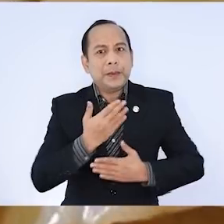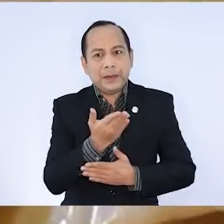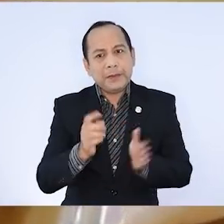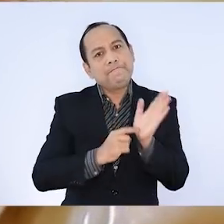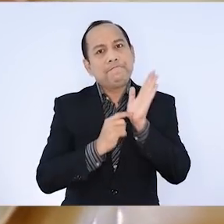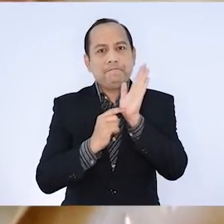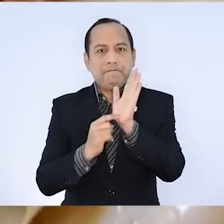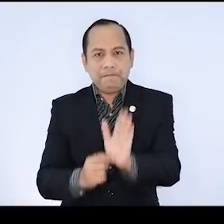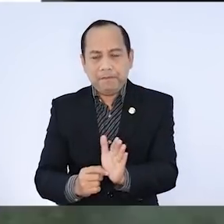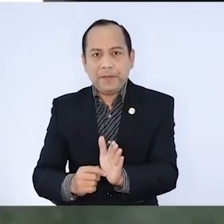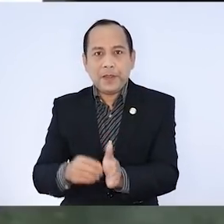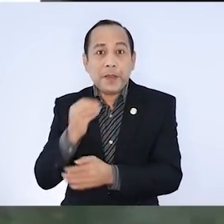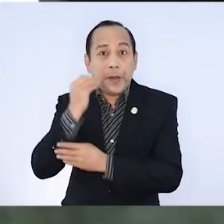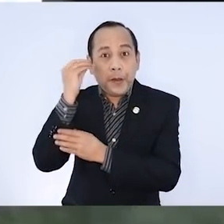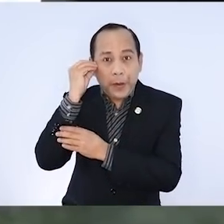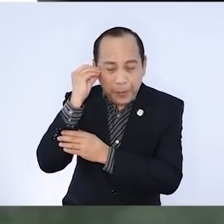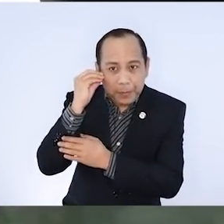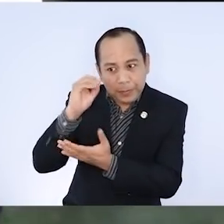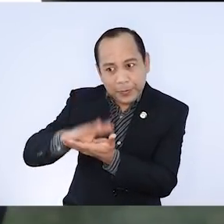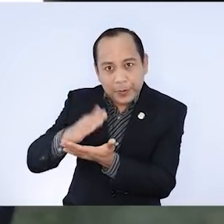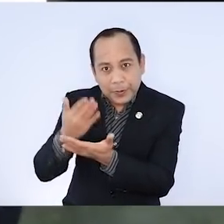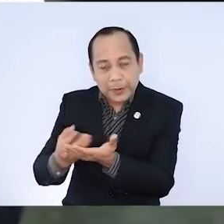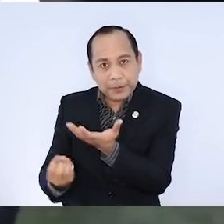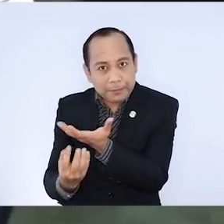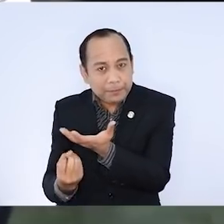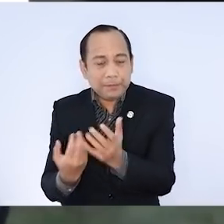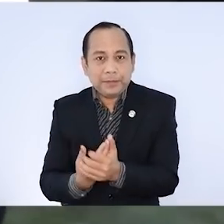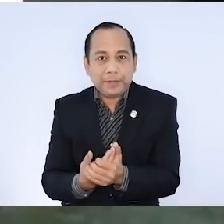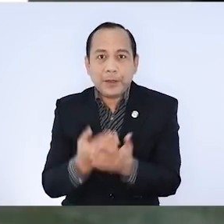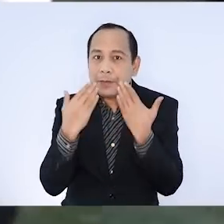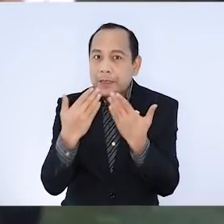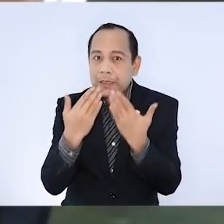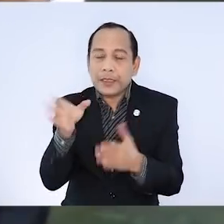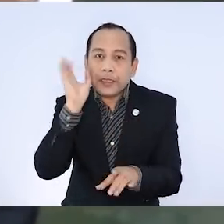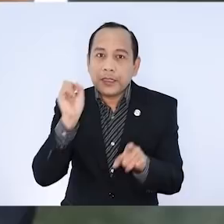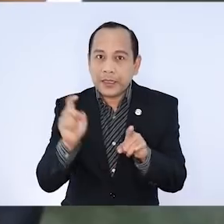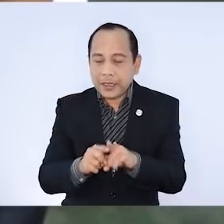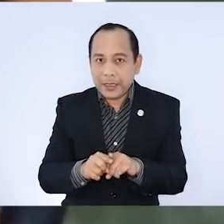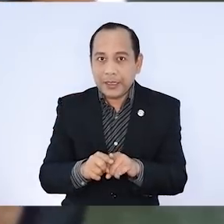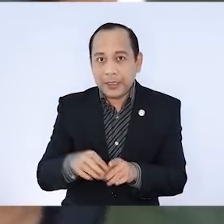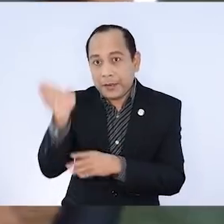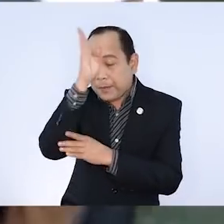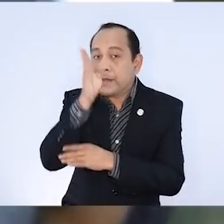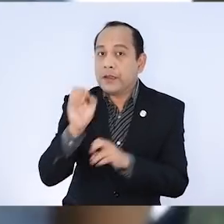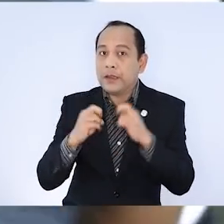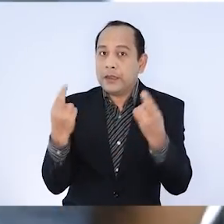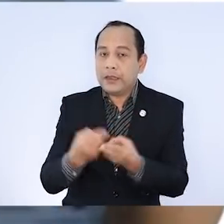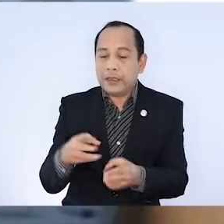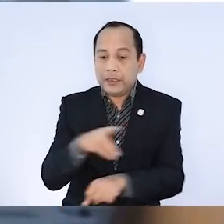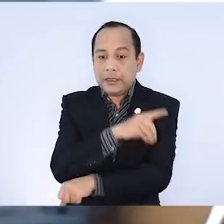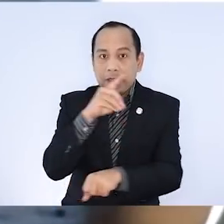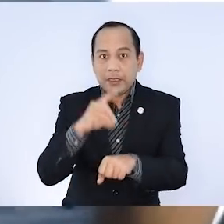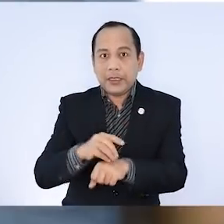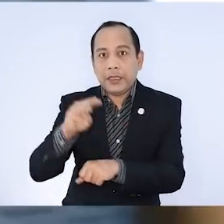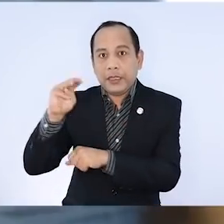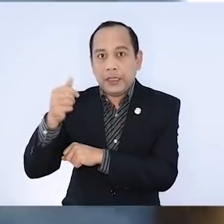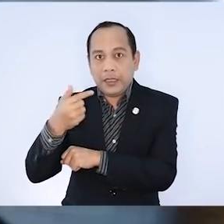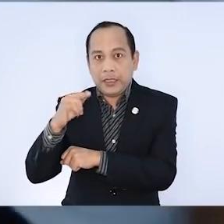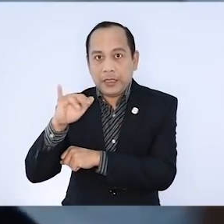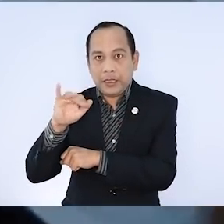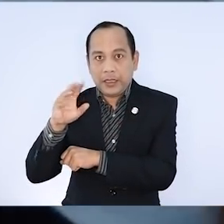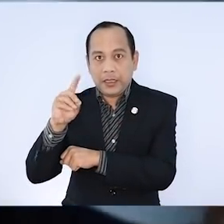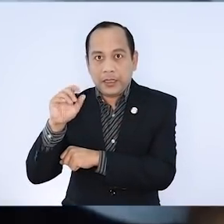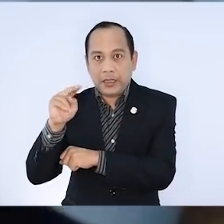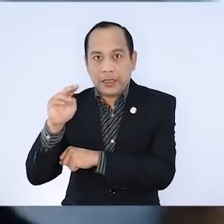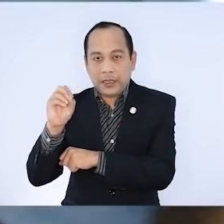ang kani-kanilang home recipe. Ipinagpapasalamat naman ng mga kapatid sa kapisan ng buklod sa distrito ng Maguindanao ang